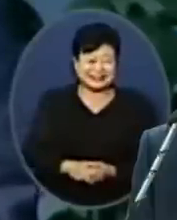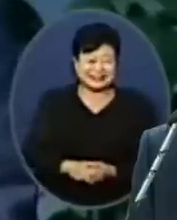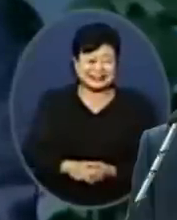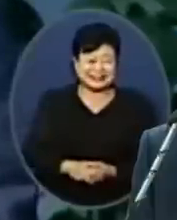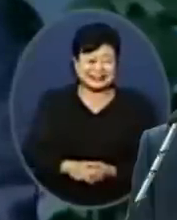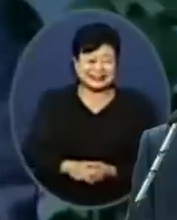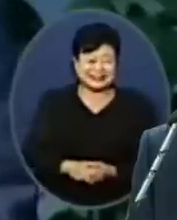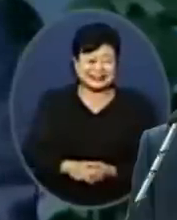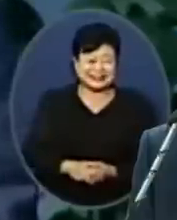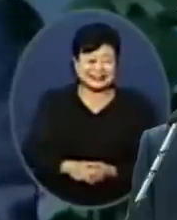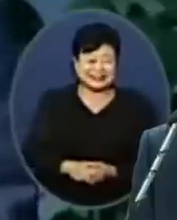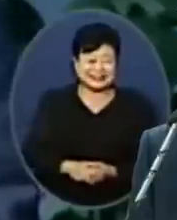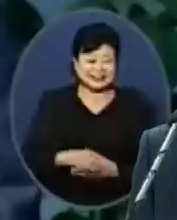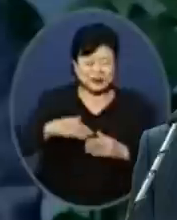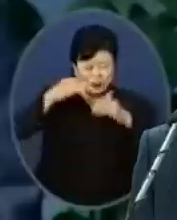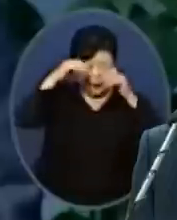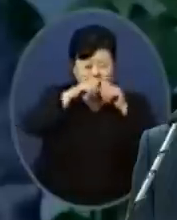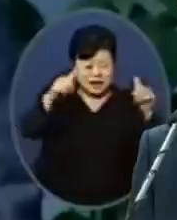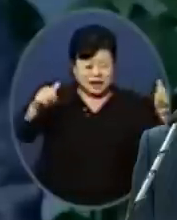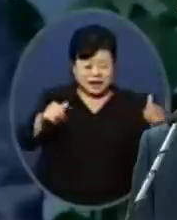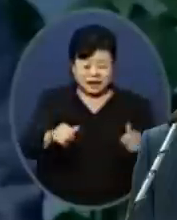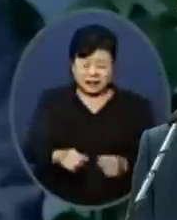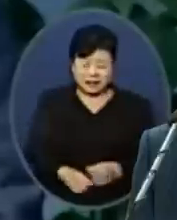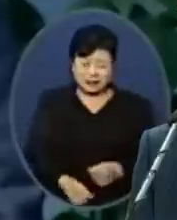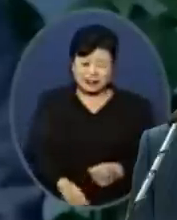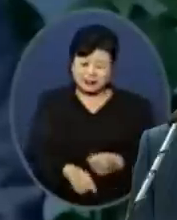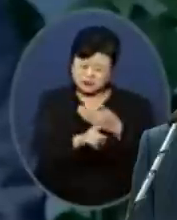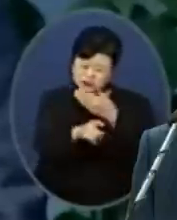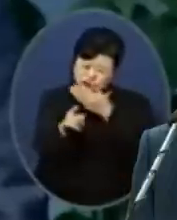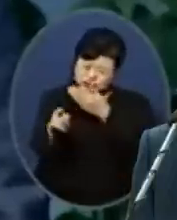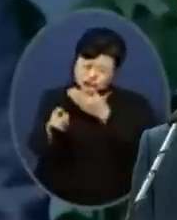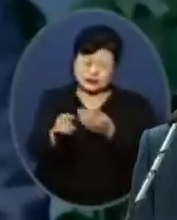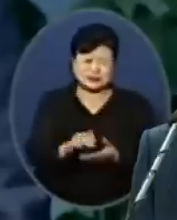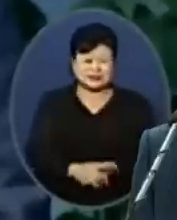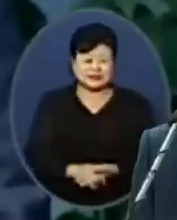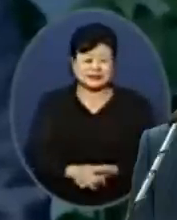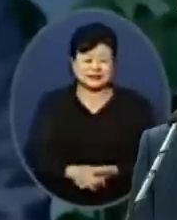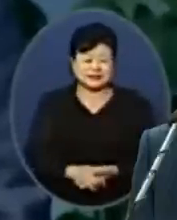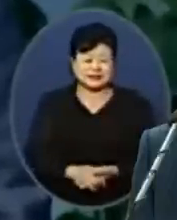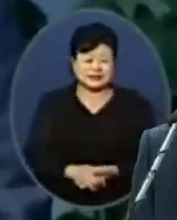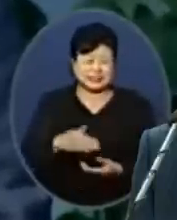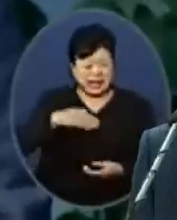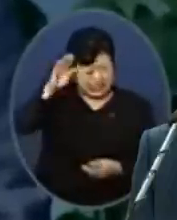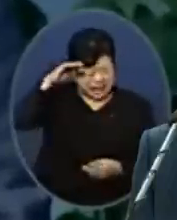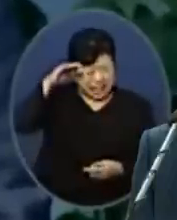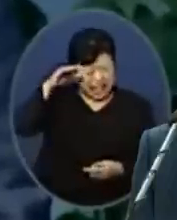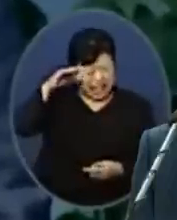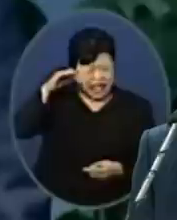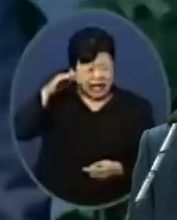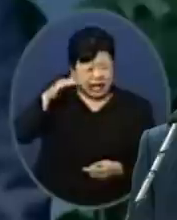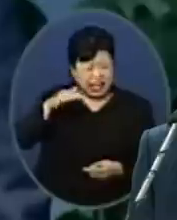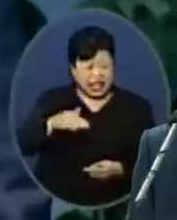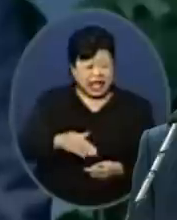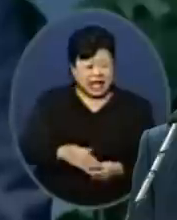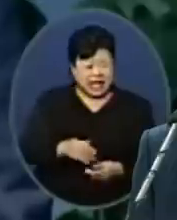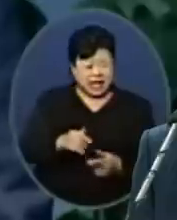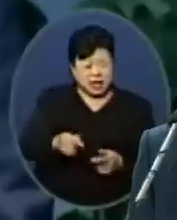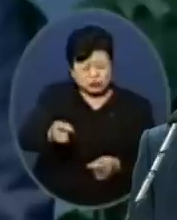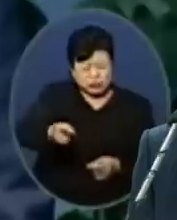그러니 골리앗이 보고 뭐 저런 게 다 있어. 내가 개인 줄 알고 부적갱이 들고